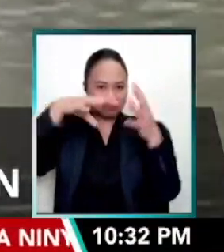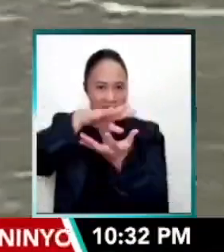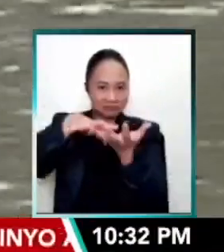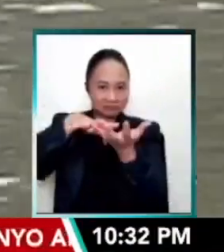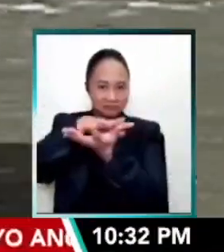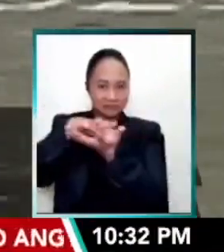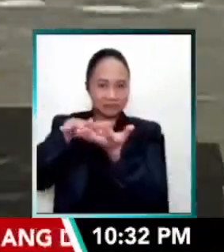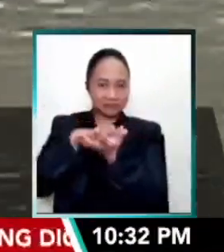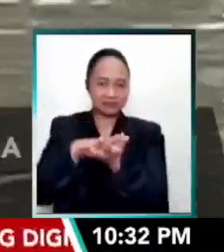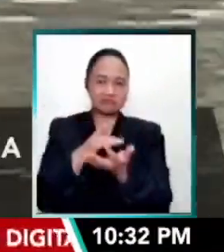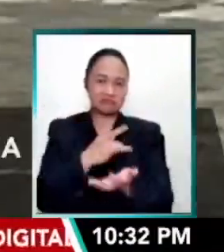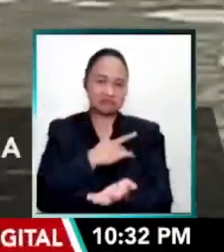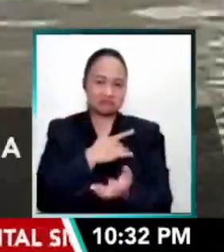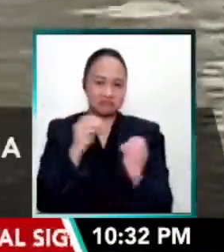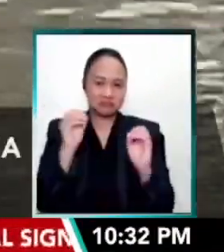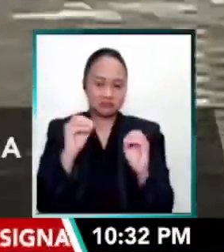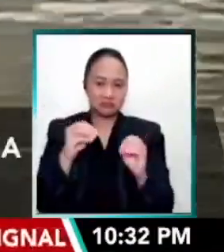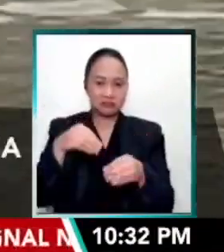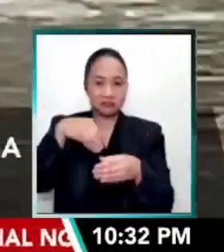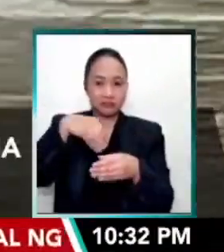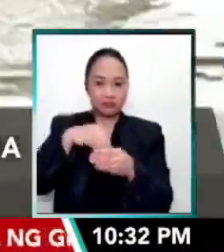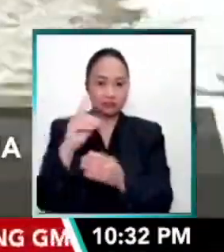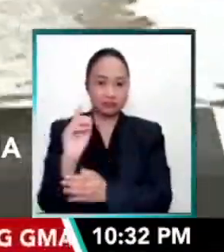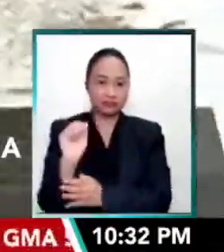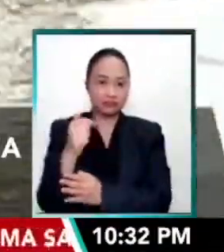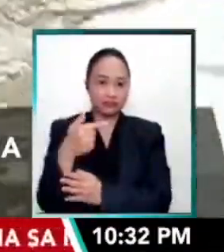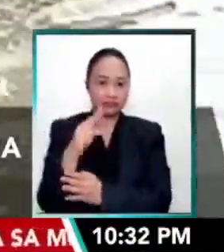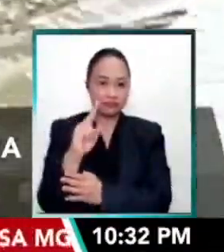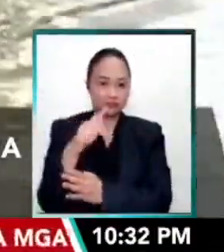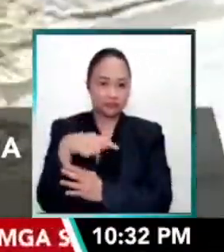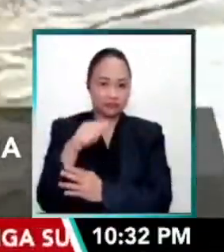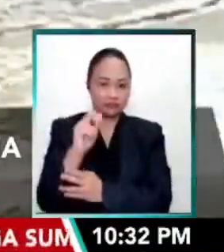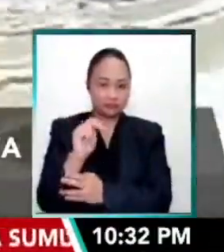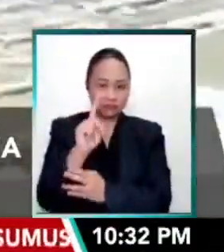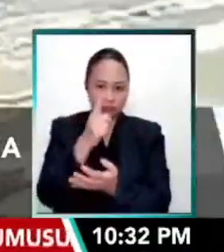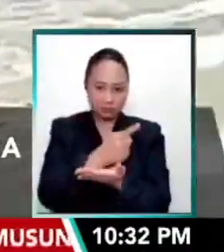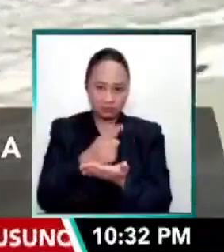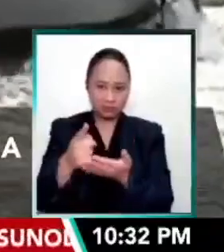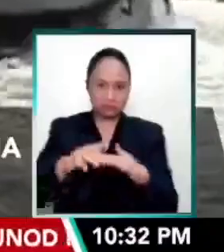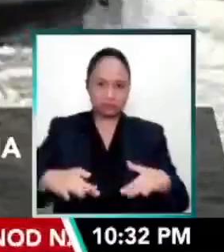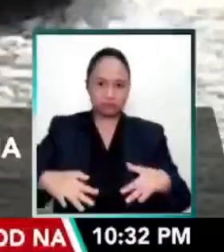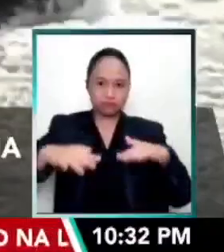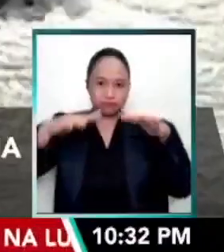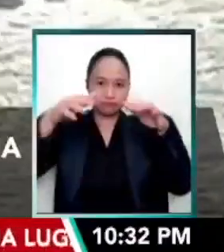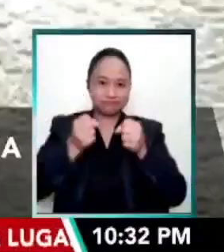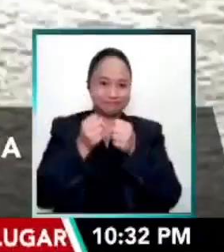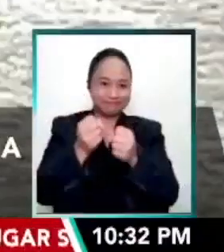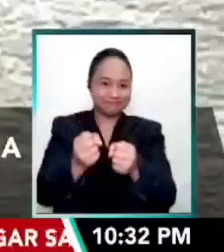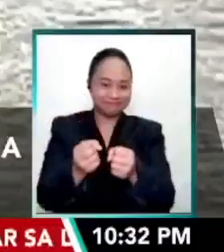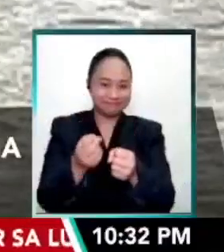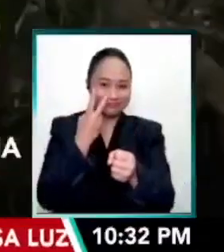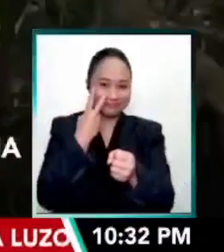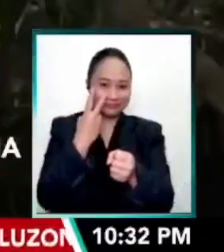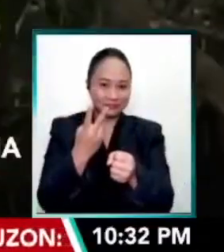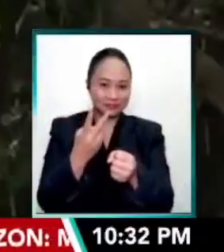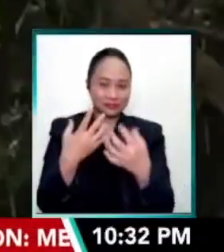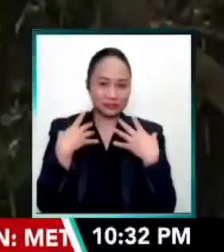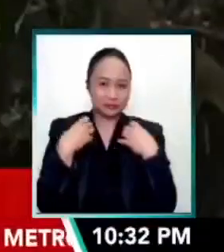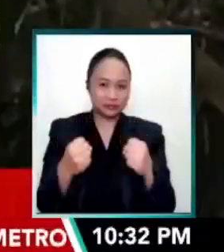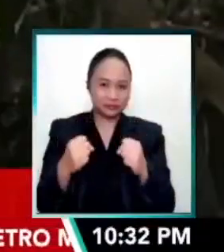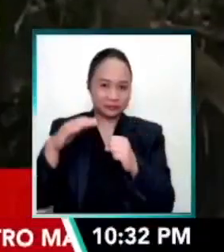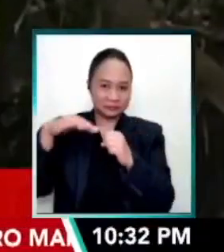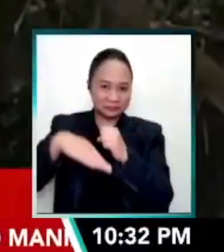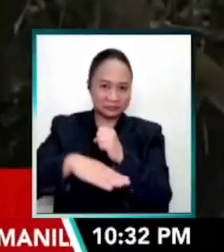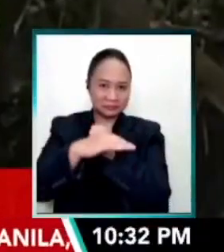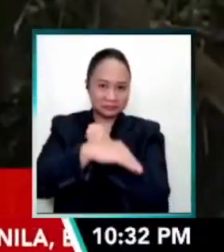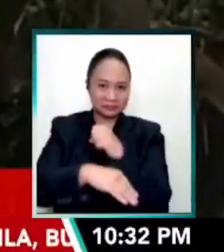Sa Tagupan City, mahigit isang linggo ng baha sa bahagi ng Calleon Street sa Barangay Pogo Chico dahil sa high tide at mga pag-ulan. Hindi ako